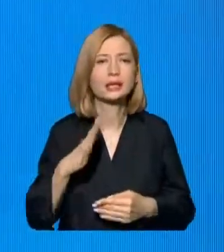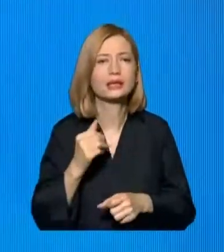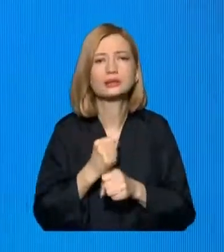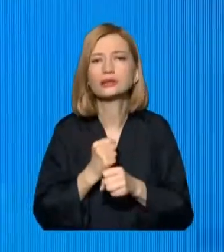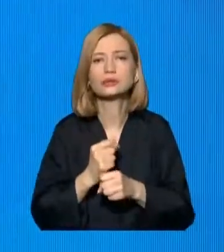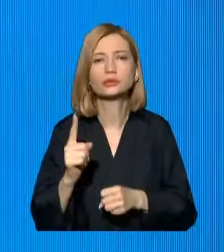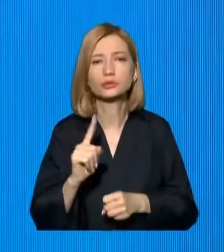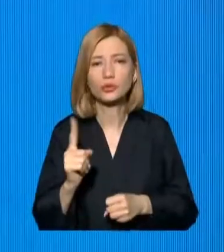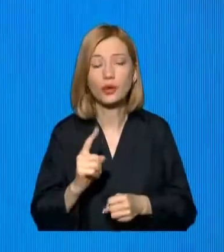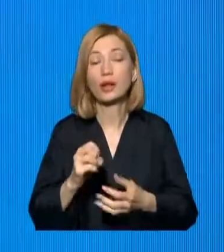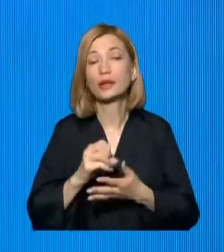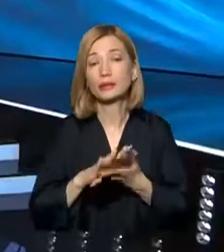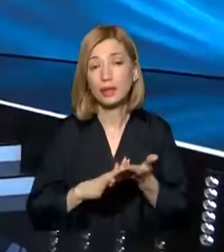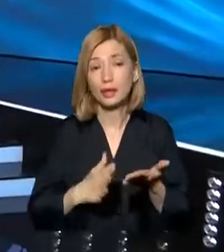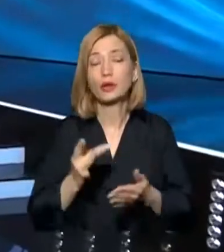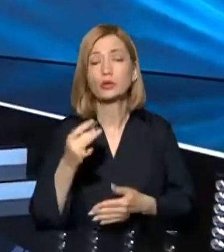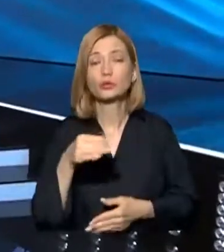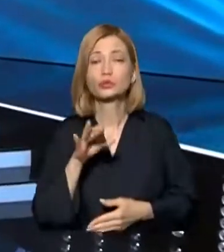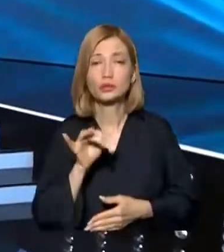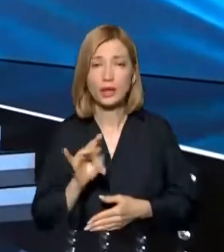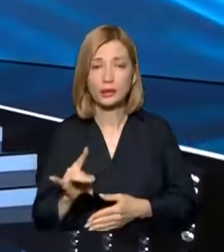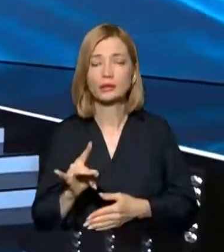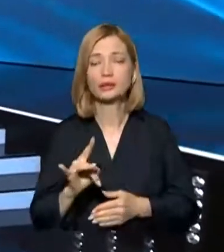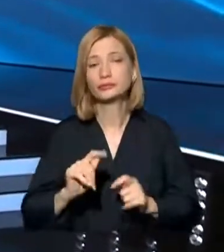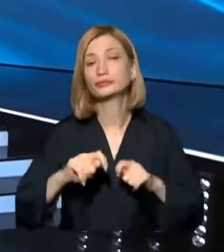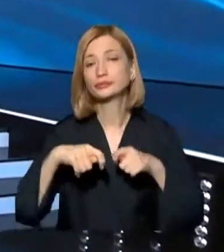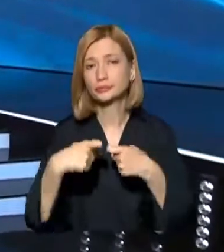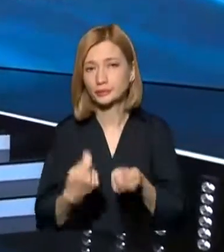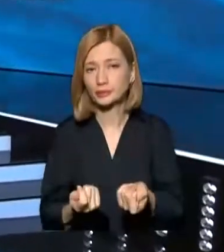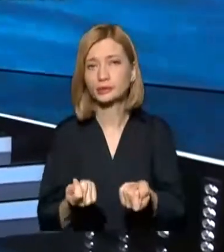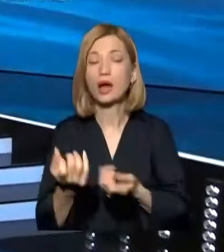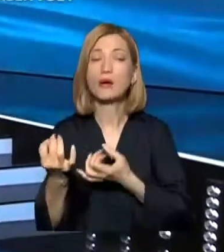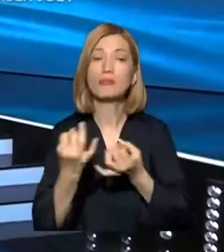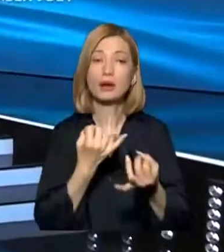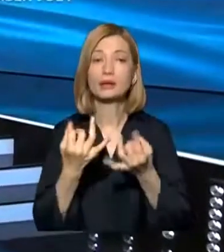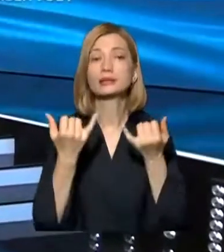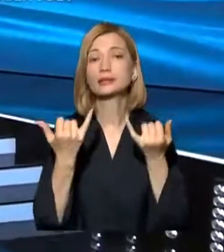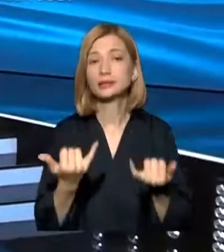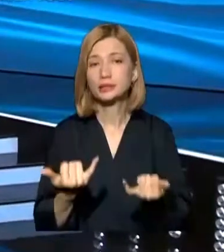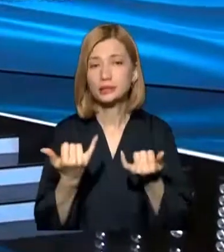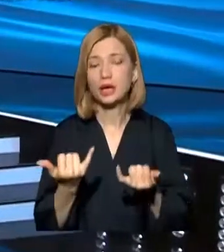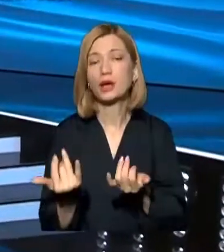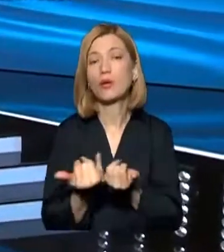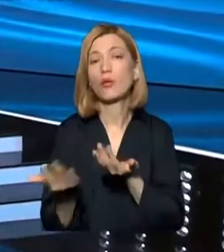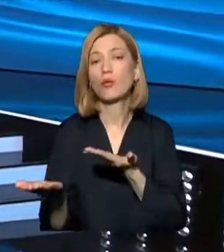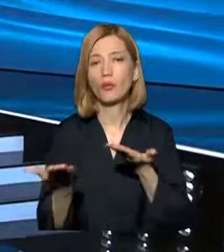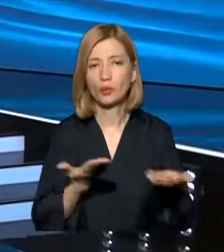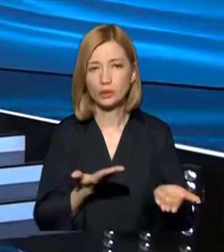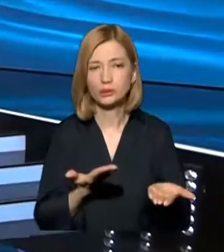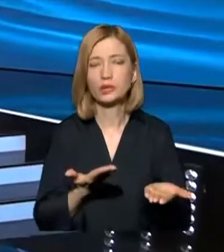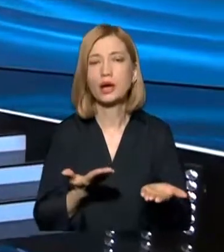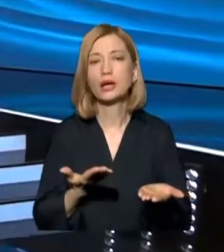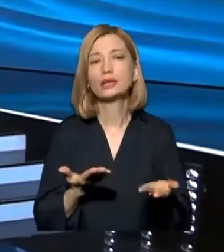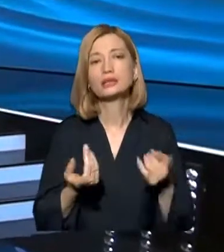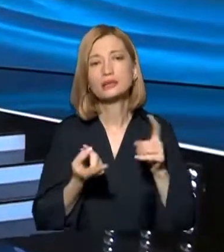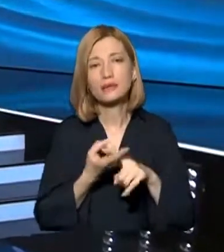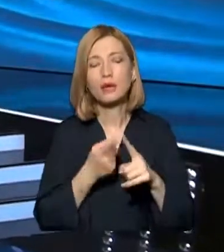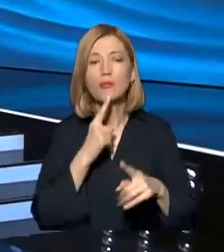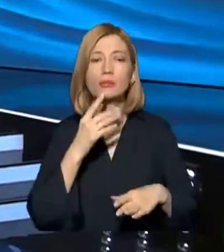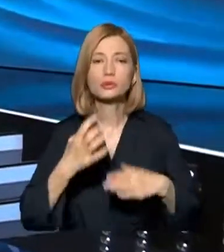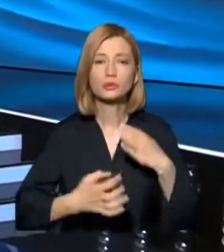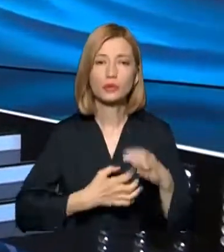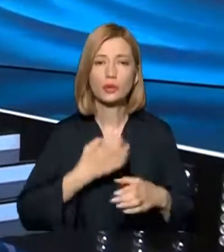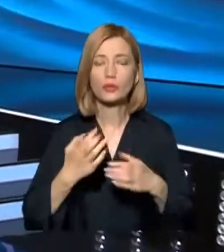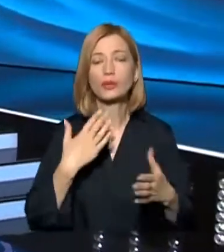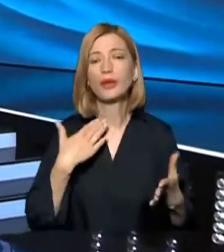Далее выпуск продолжит мой коллега Руслан Миликша, который поговорит прямо сейчас с нашим гостем в студии, экспертом в